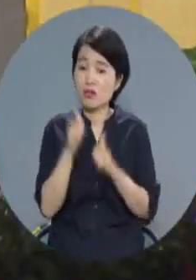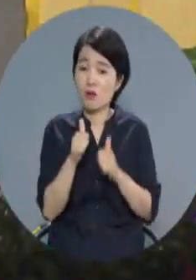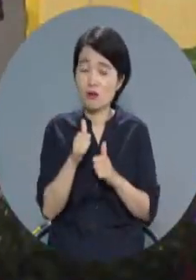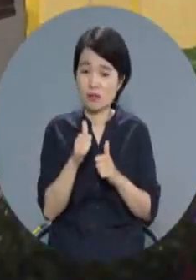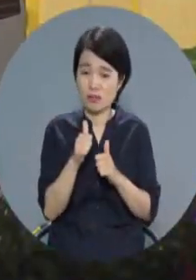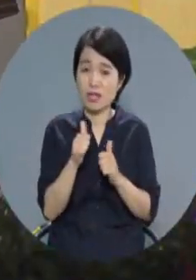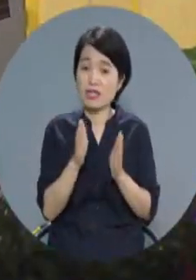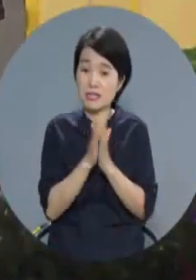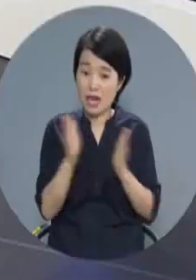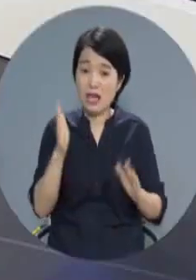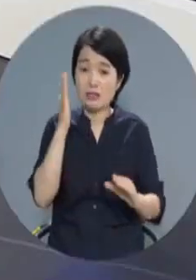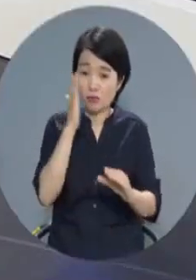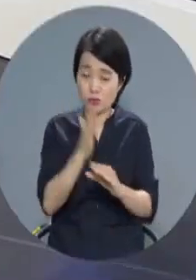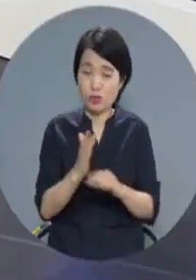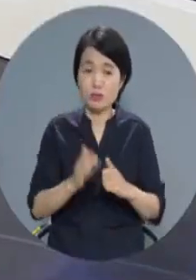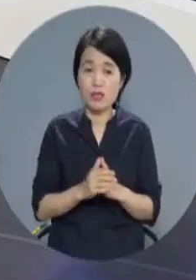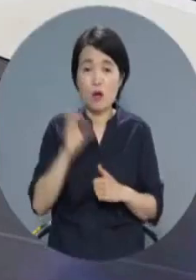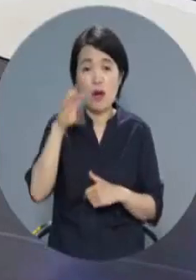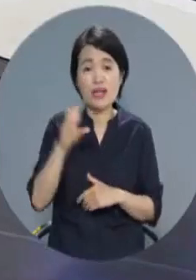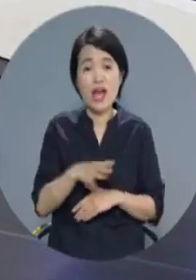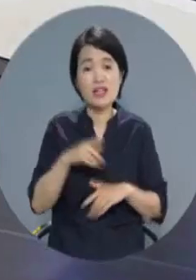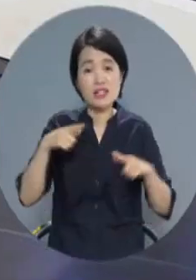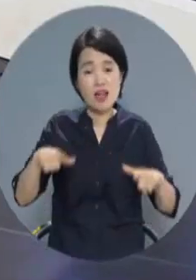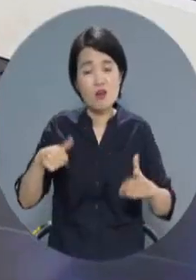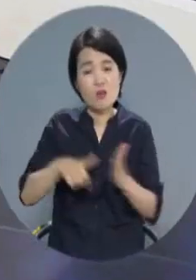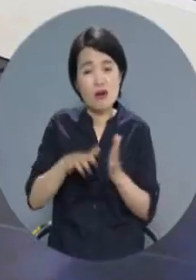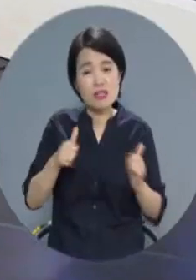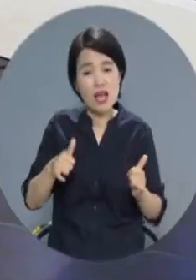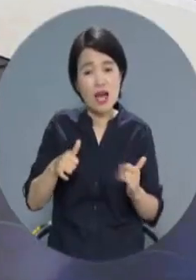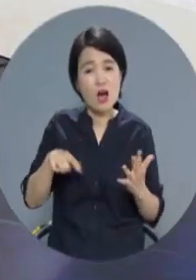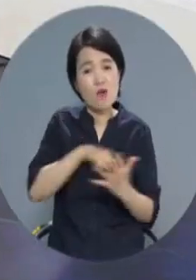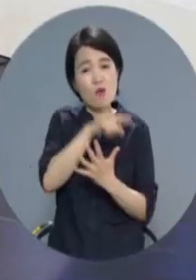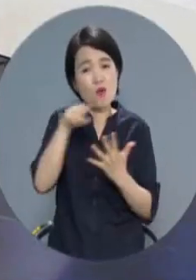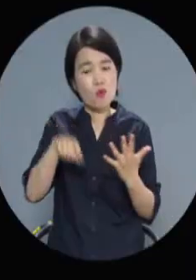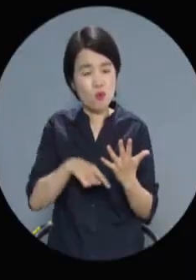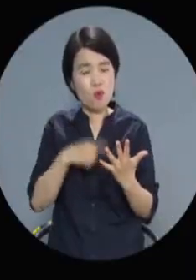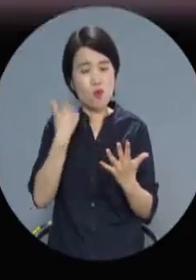중반으로 접어들고 있는 가운데 광양 지역 유권자들의 표심이 어느 쪽으로